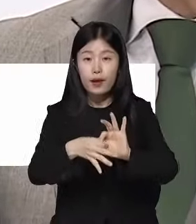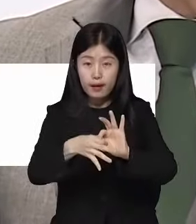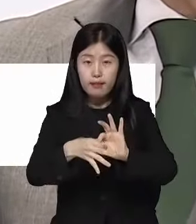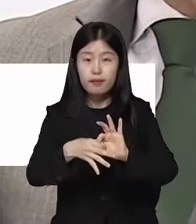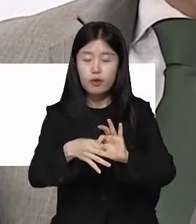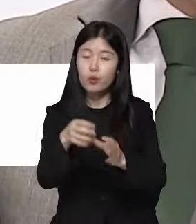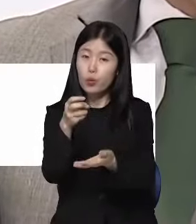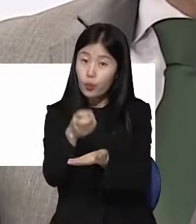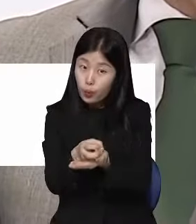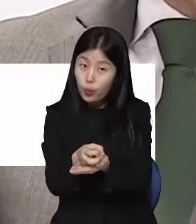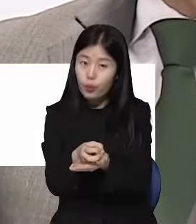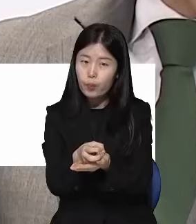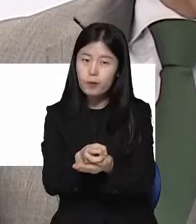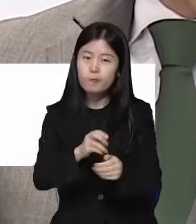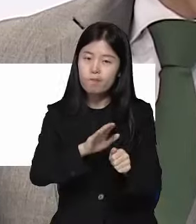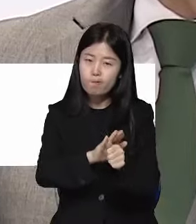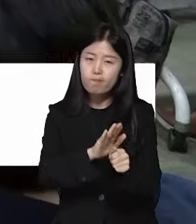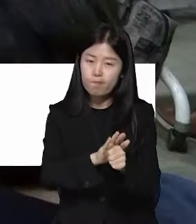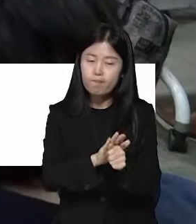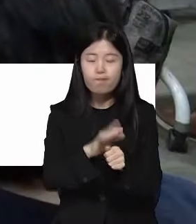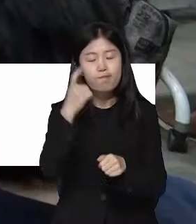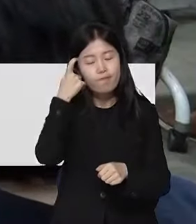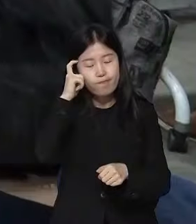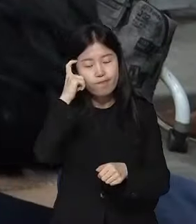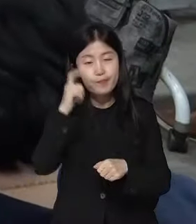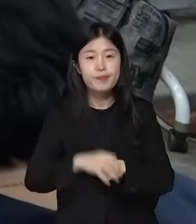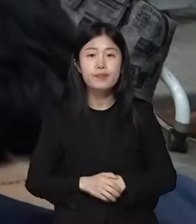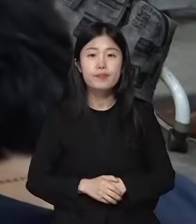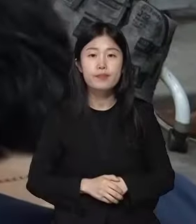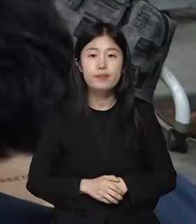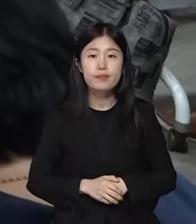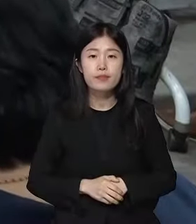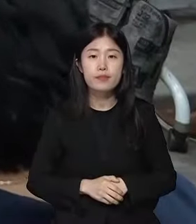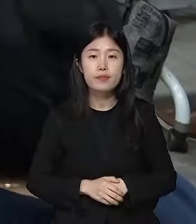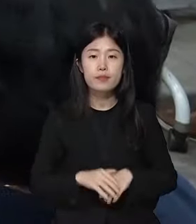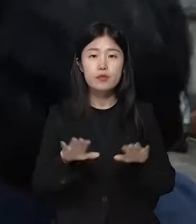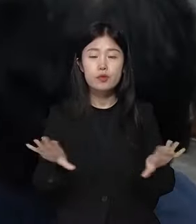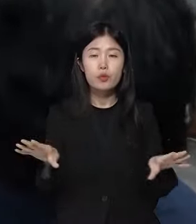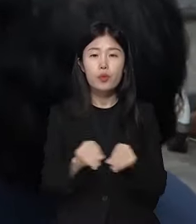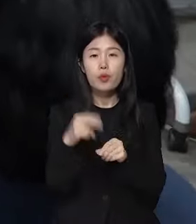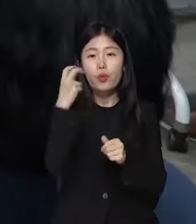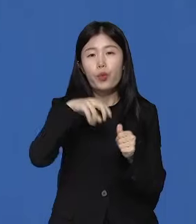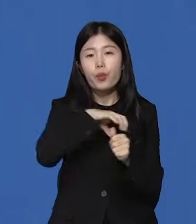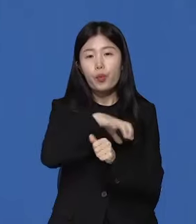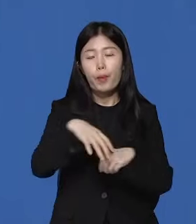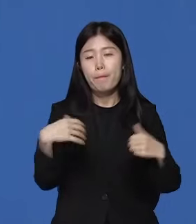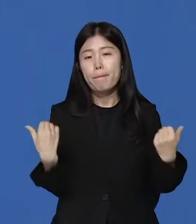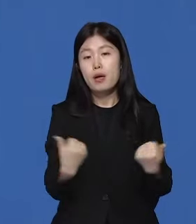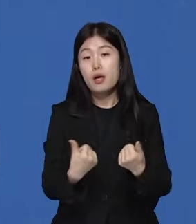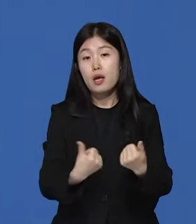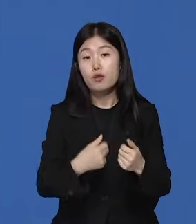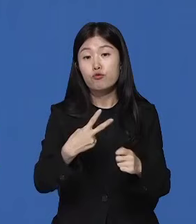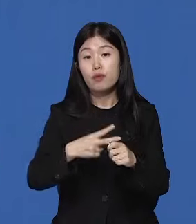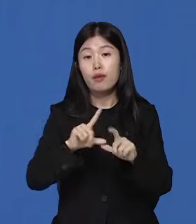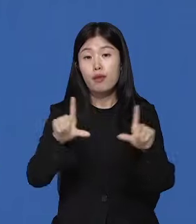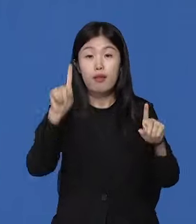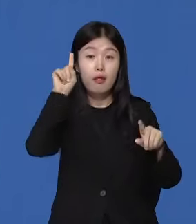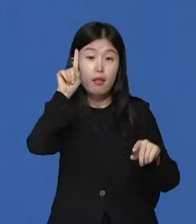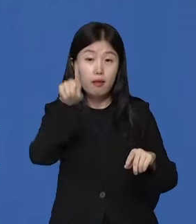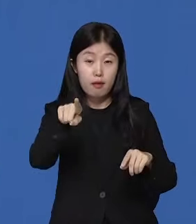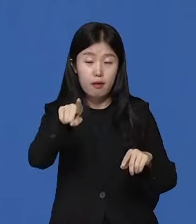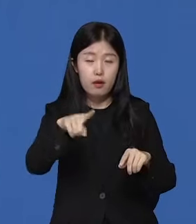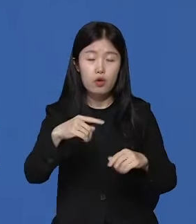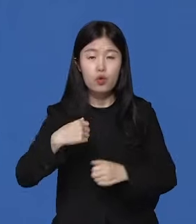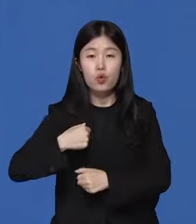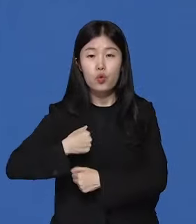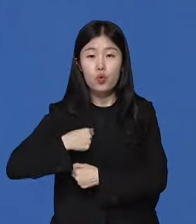보조를 맞추고 도와줘야 될 일이 많겠다. 광주형 통합돌봄을 주제로 토론을 연 데 이어 둘째 날인 내일도